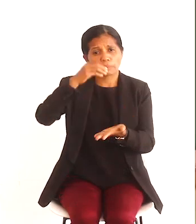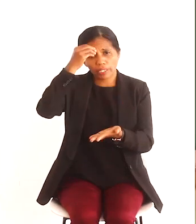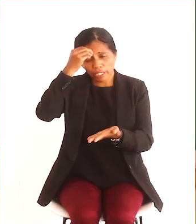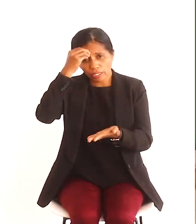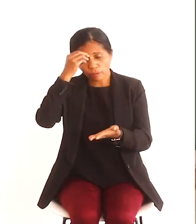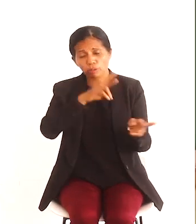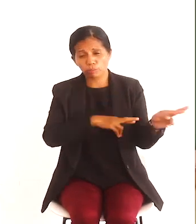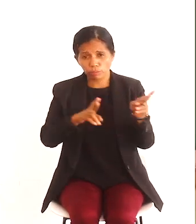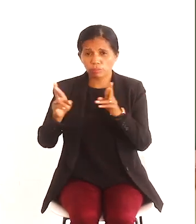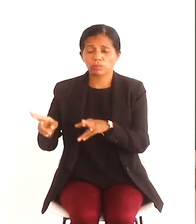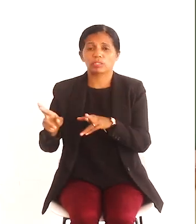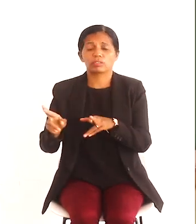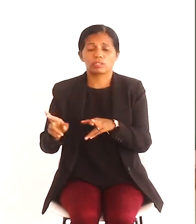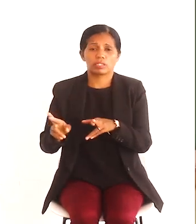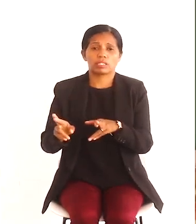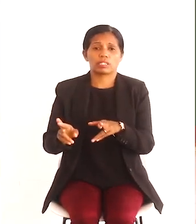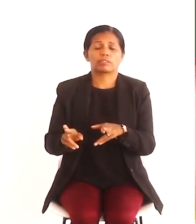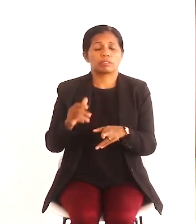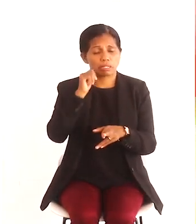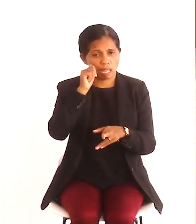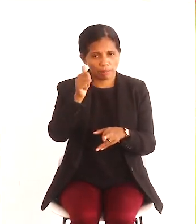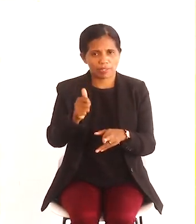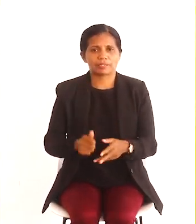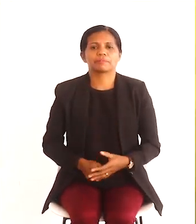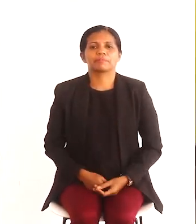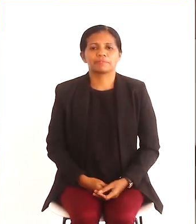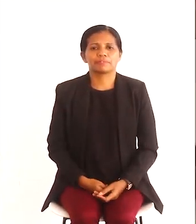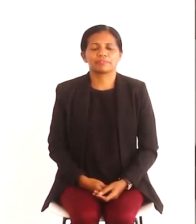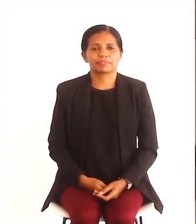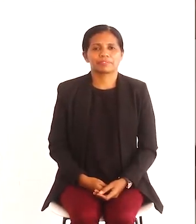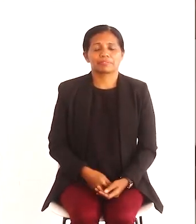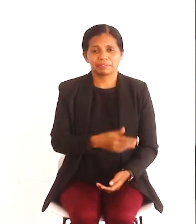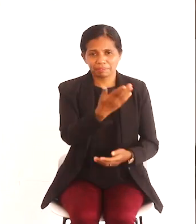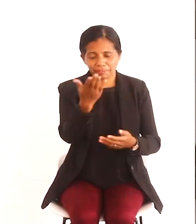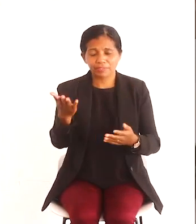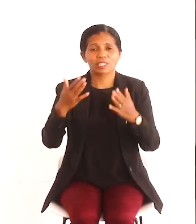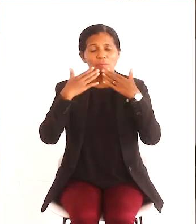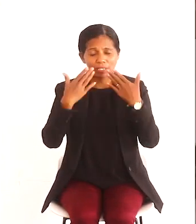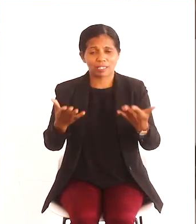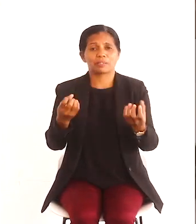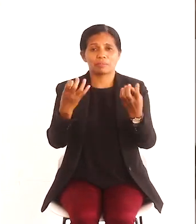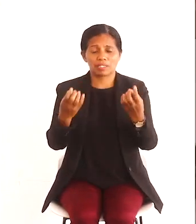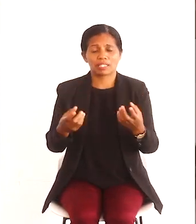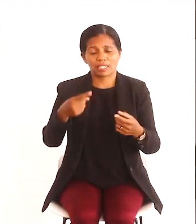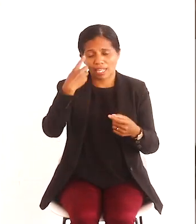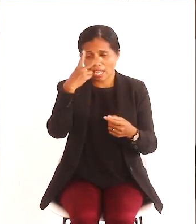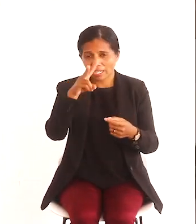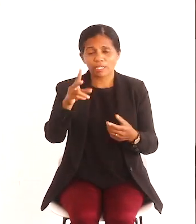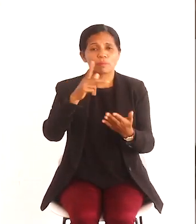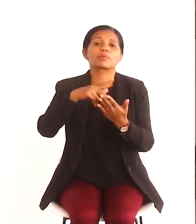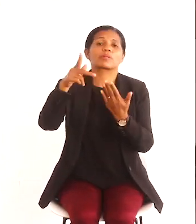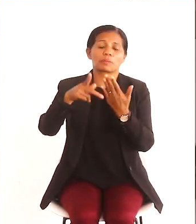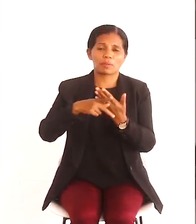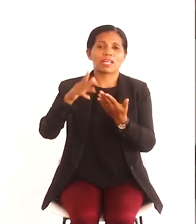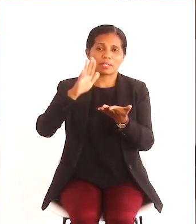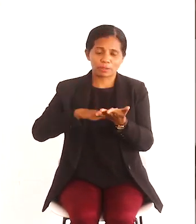hori pronto atutir avaliação aban. Alin doven sira, obrigado barak, tamba acompanha ona programa